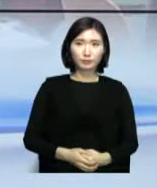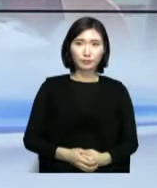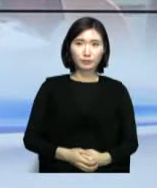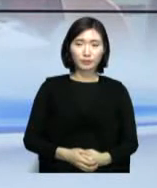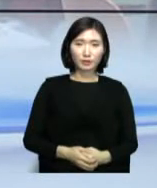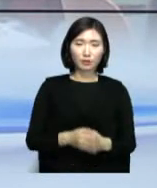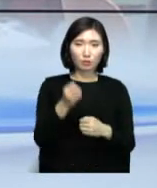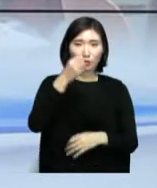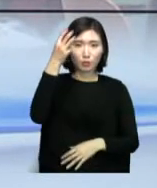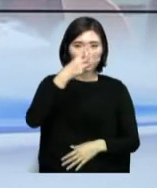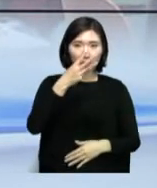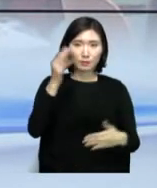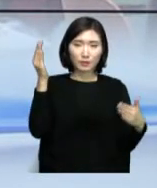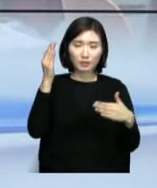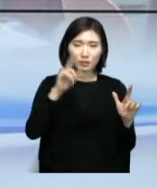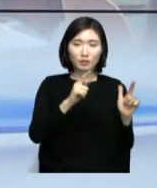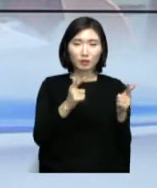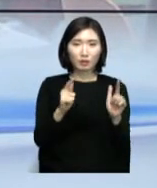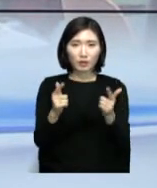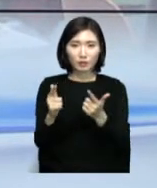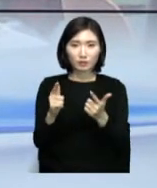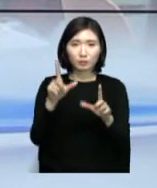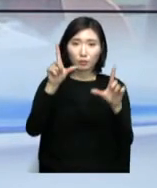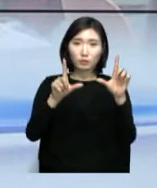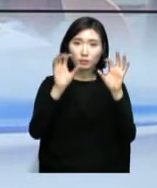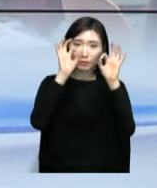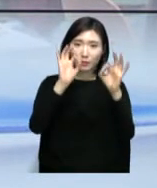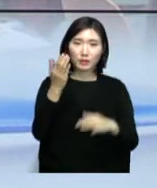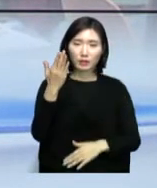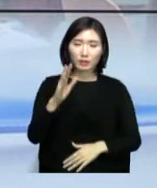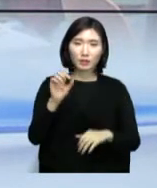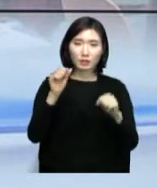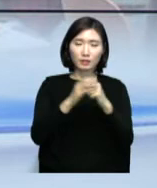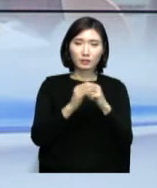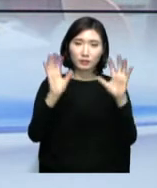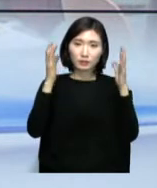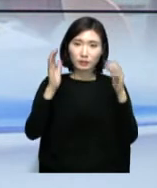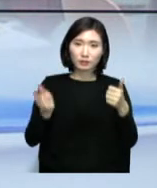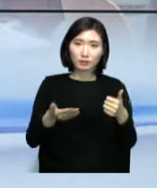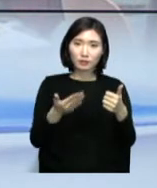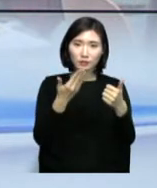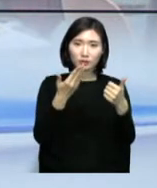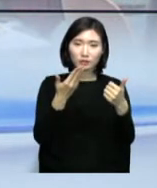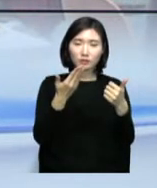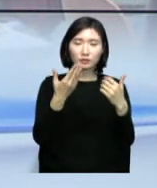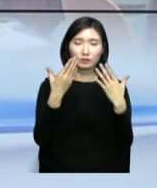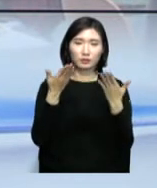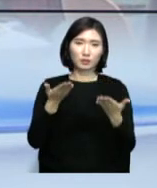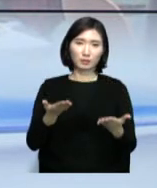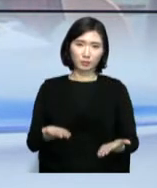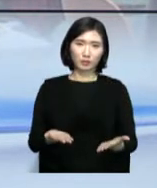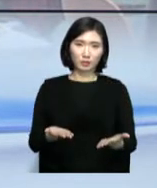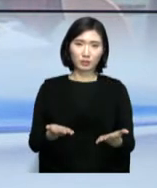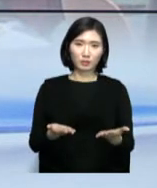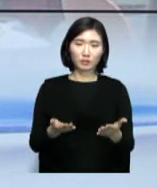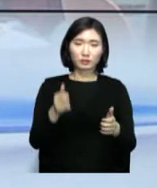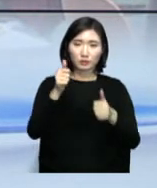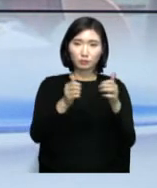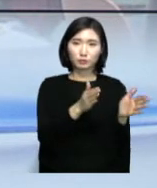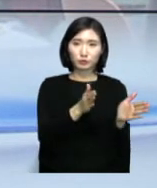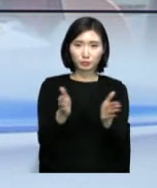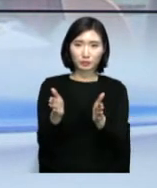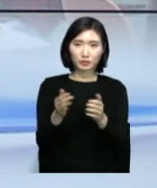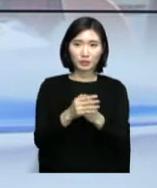수험생이 권하는 여러가지 모습들 보셨는데요 이런 응원을 받으며 수험생들은 차 보니 시험을 준비해야겠죠